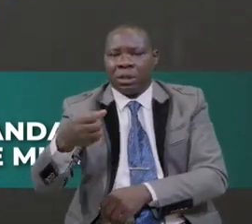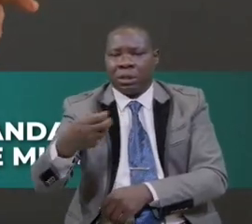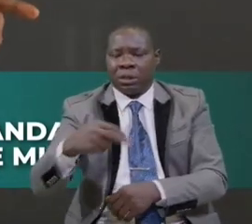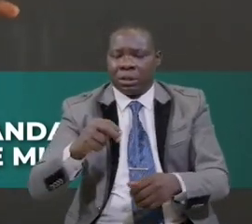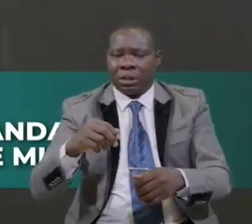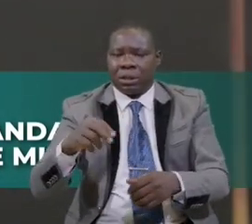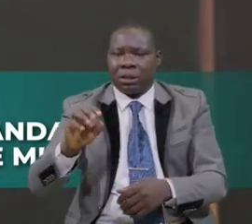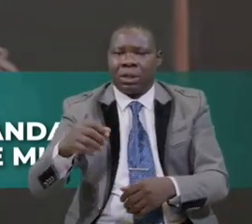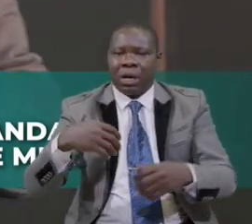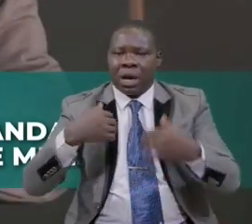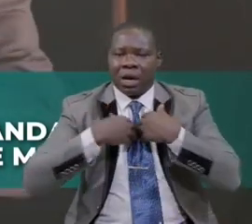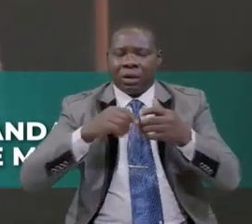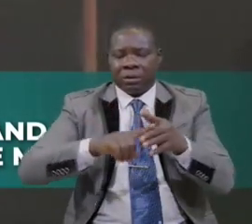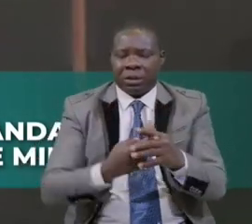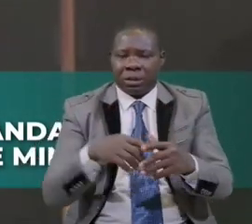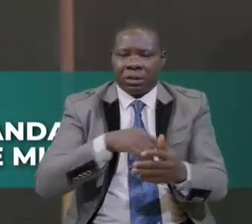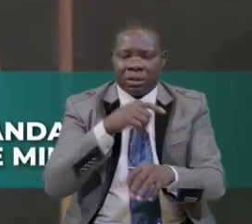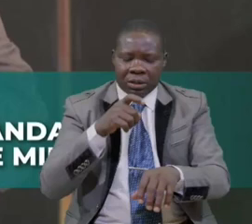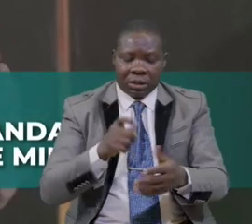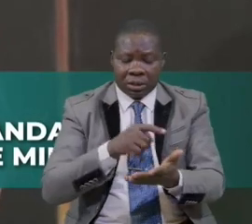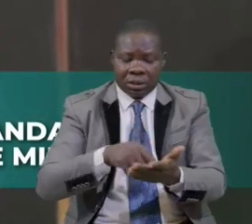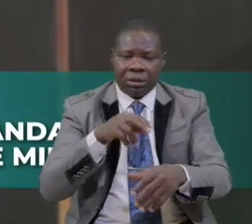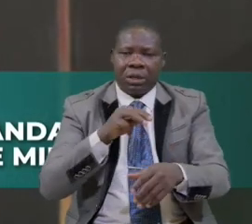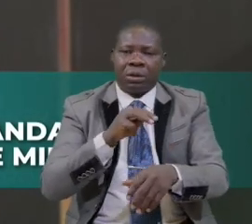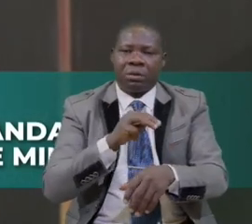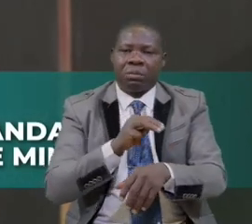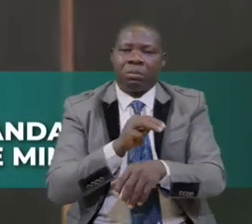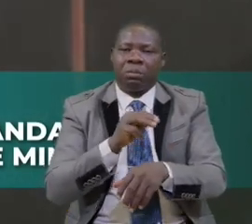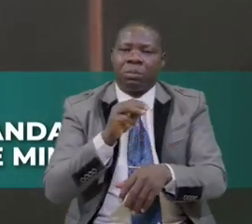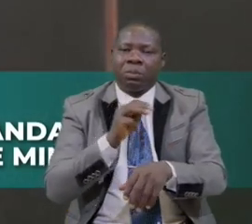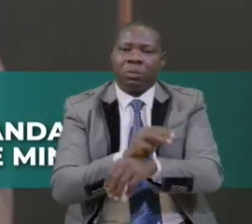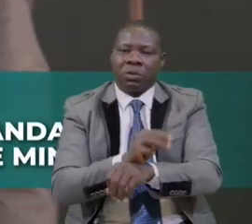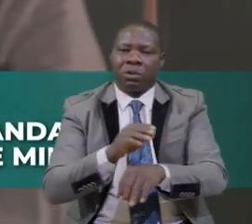Élisée a commencé le ministère. Le mandat.